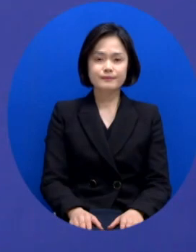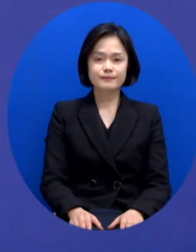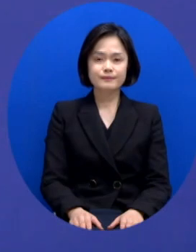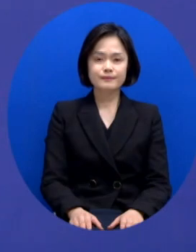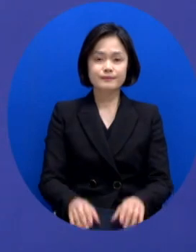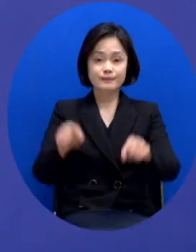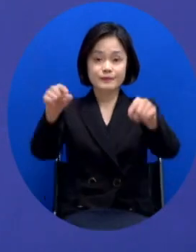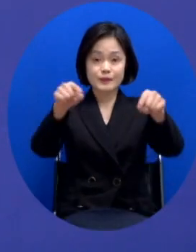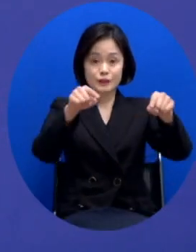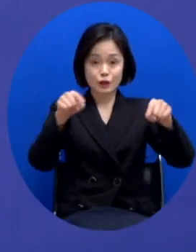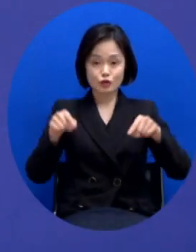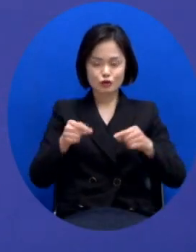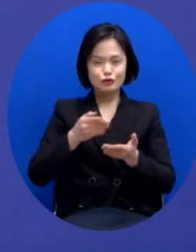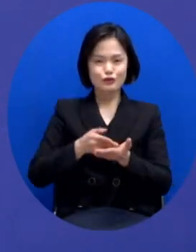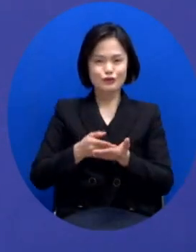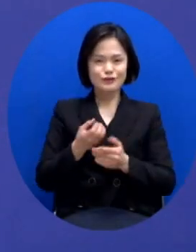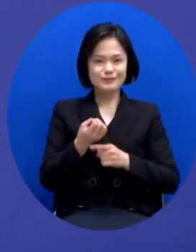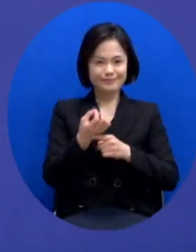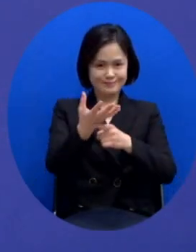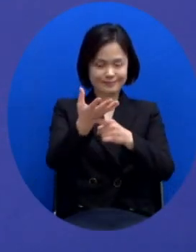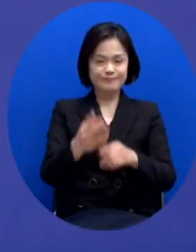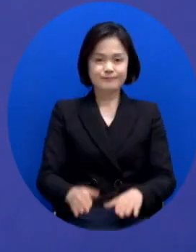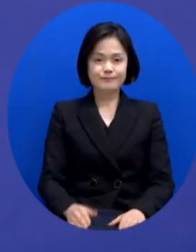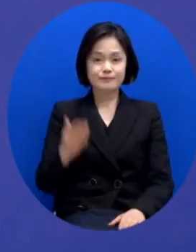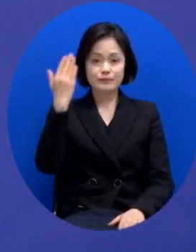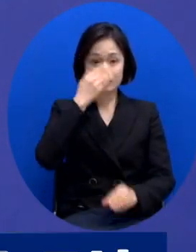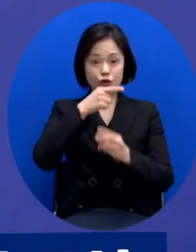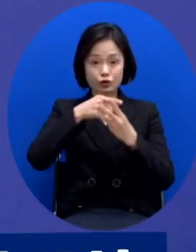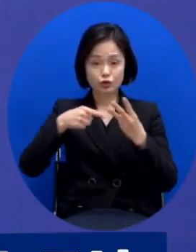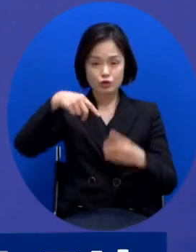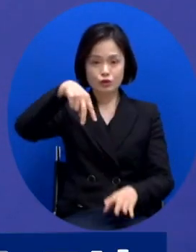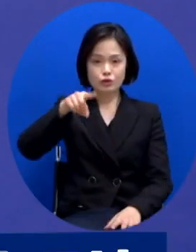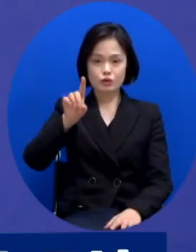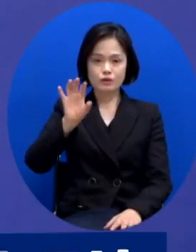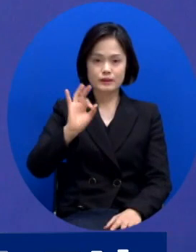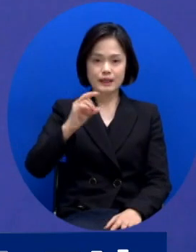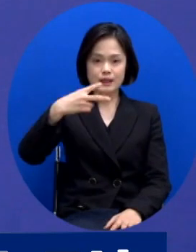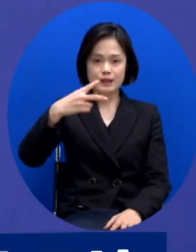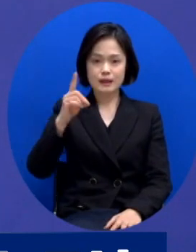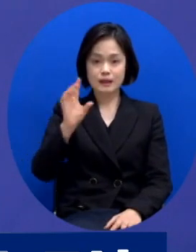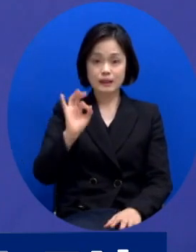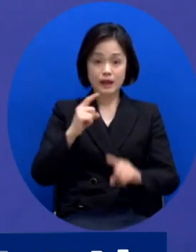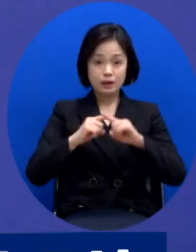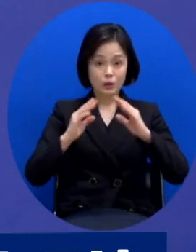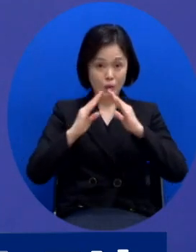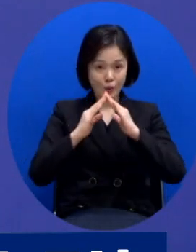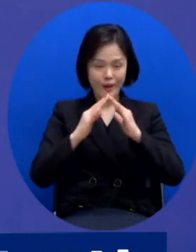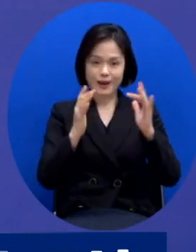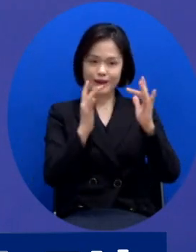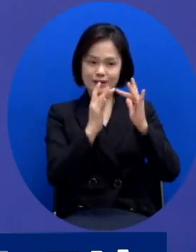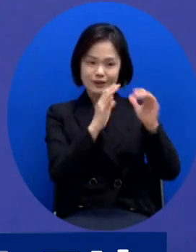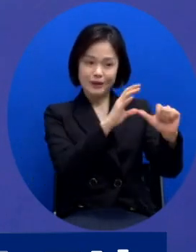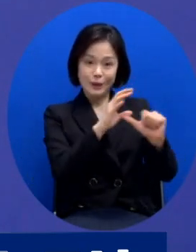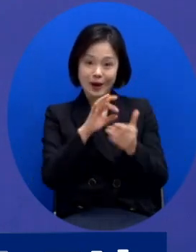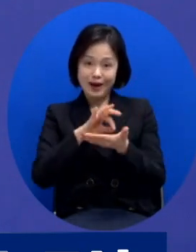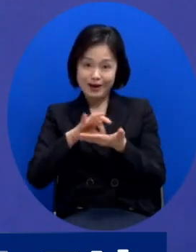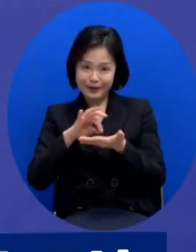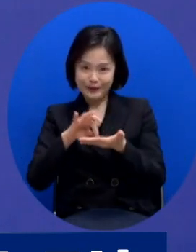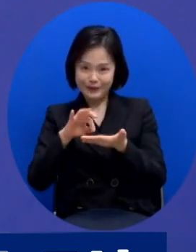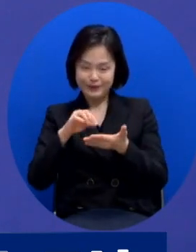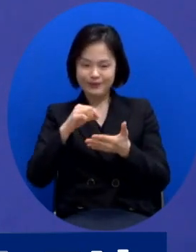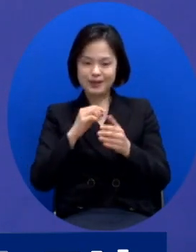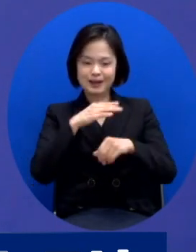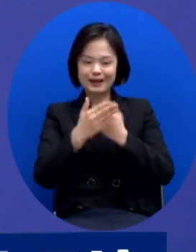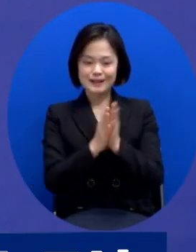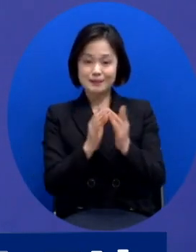전국 각 지역별 4통 뉴스입니다 청주 상당 교회가 다양한 온라인 콘텐츠를 활용해 말씀으로 새해를 열어가고